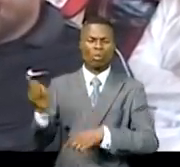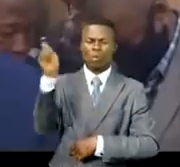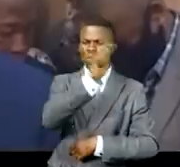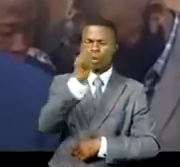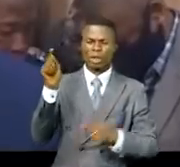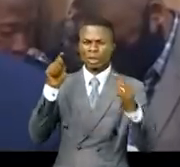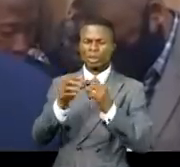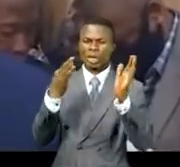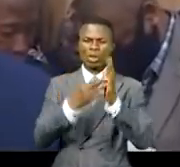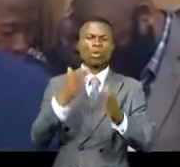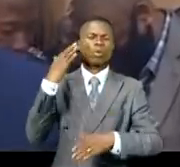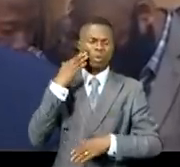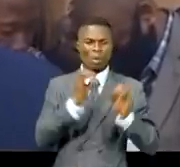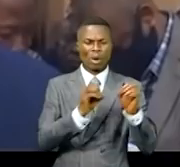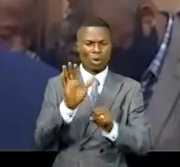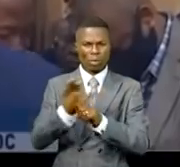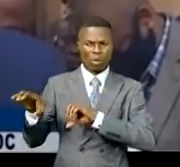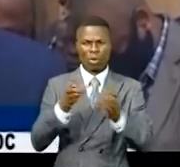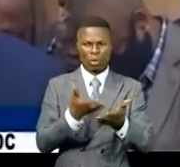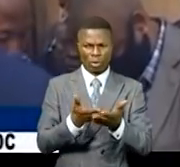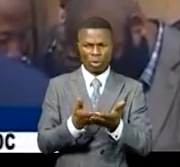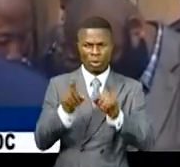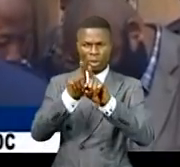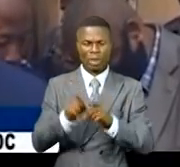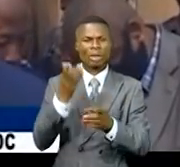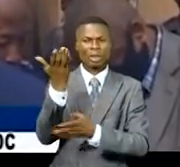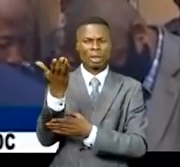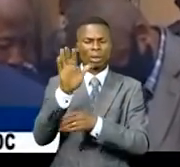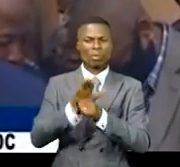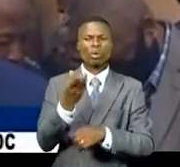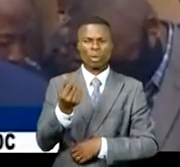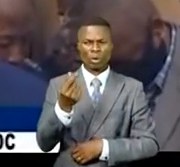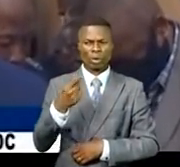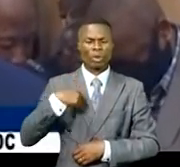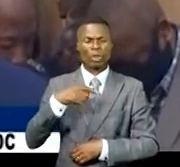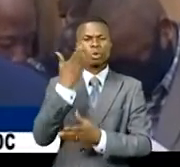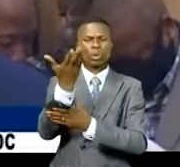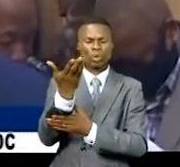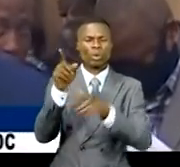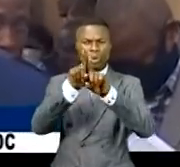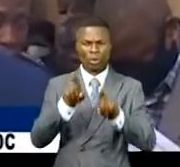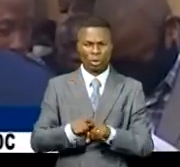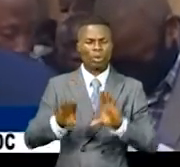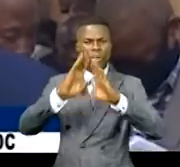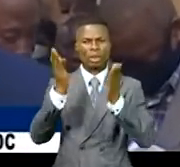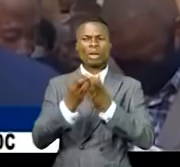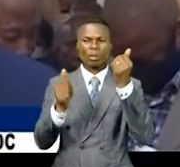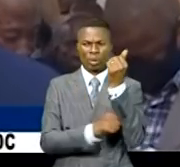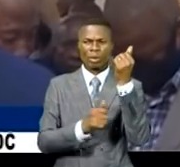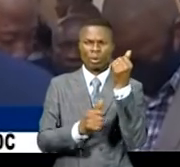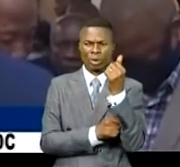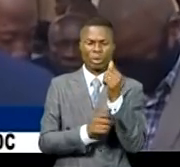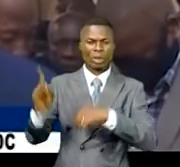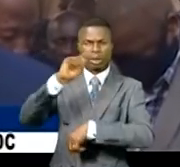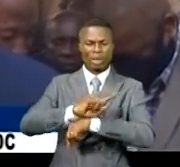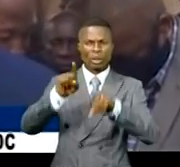beaucoup d'activités qui seront organisées. Et là, ça demande de moyens que nous lançons l'appel aussi à tout le monde. C'est la